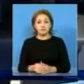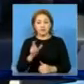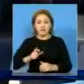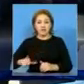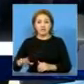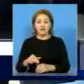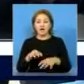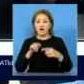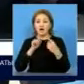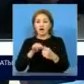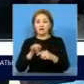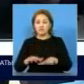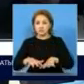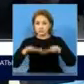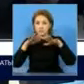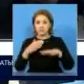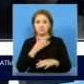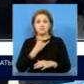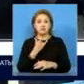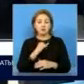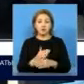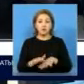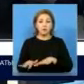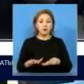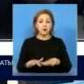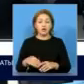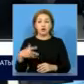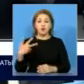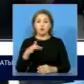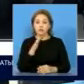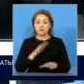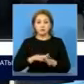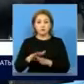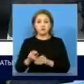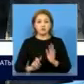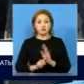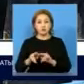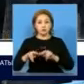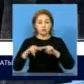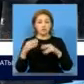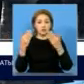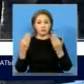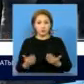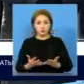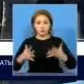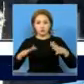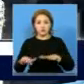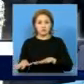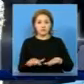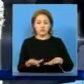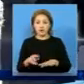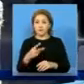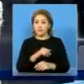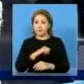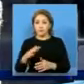Халықаралық антиядролық Невада Семей қозғалысына 30 жыл толды құрылғанына. Міне бүгінгі үлкен шара, бәрін куә